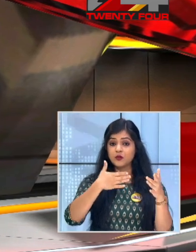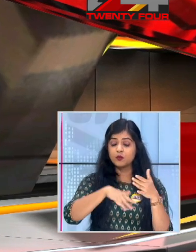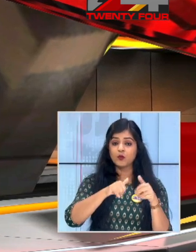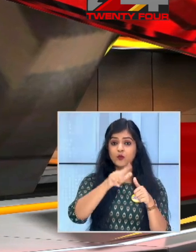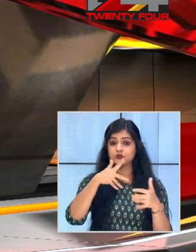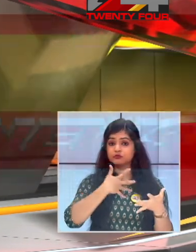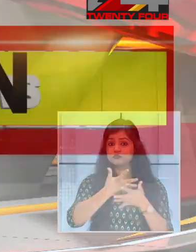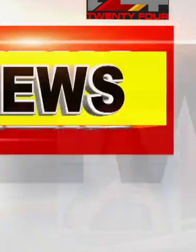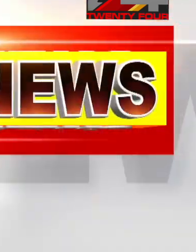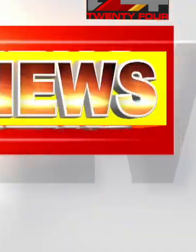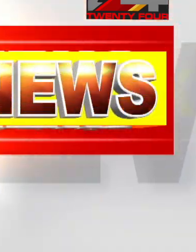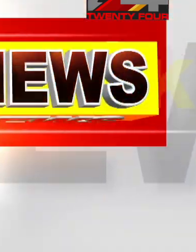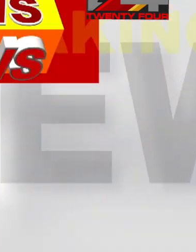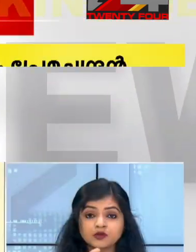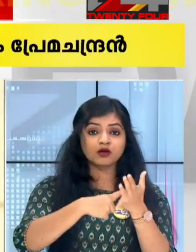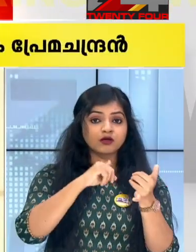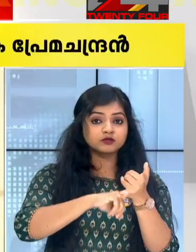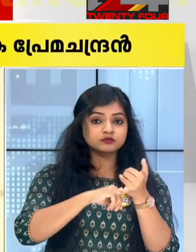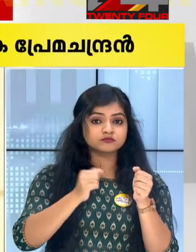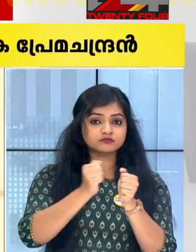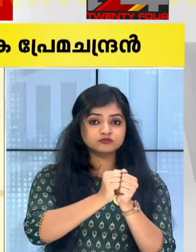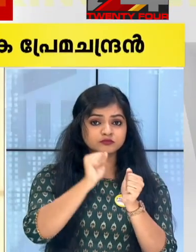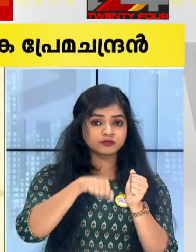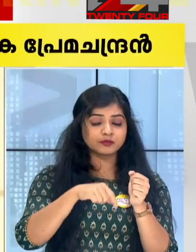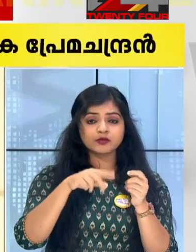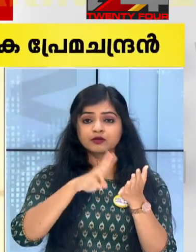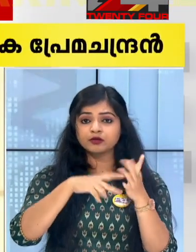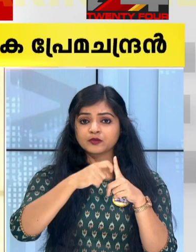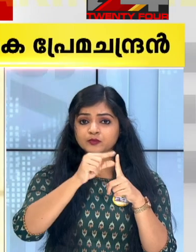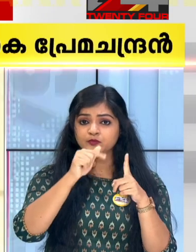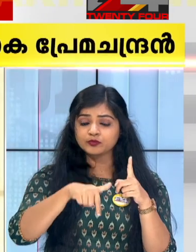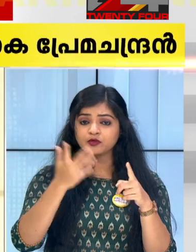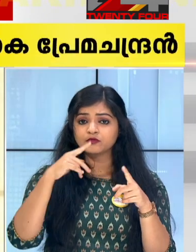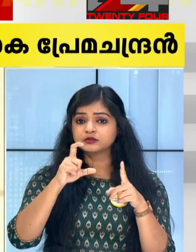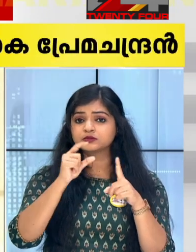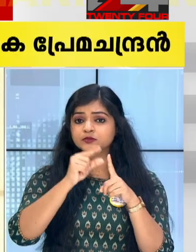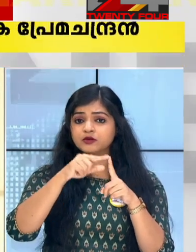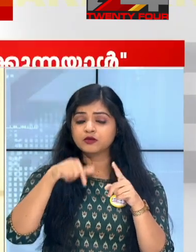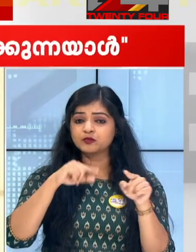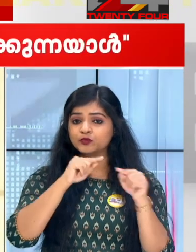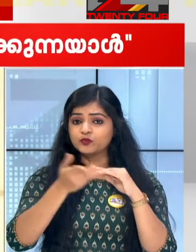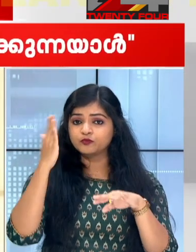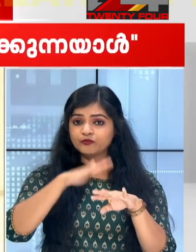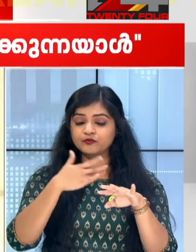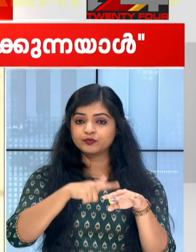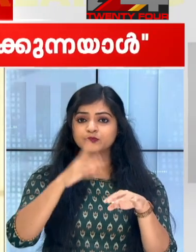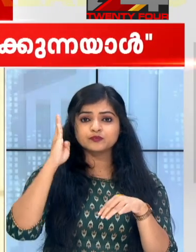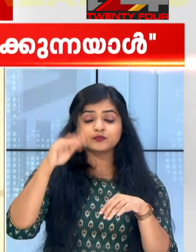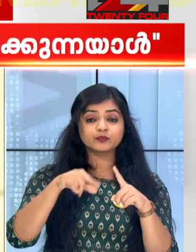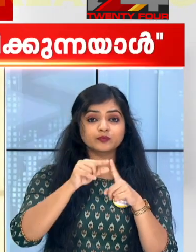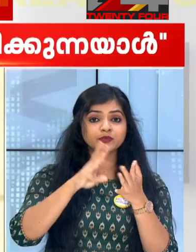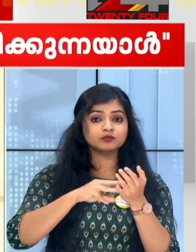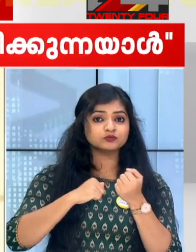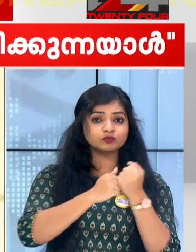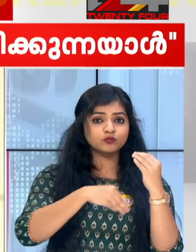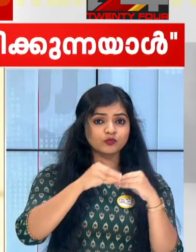ചർച്ചയാണ്. RSSനൊപ്പമാണ് NK പ്രേമചന്ദ്രന്റെ മനസ്സ് എന്ന തരത്തിൽ CPMന്റെ വിമർശനം പണ്ട് തൊട്ടേ ഉള്ളതുമാണ്. ഈ പ്രസംഗം കൂടിയാകുമ്പോൾ ആ പ്രചാരണം